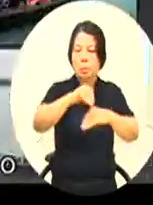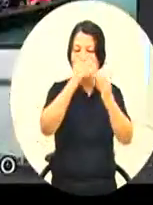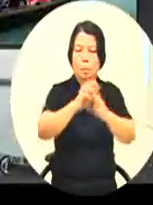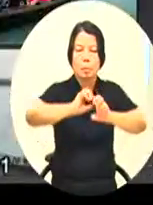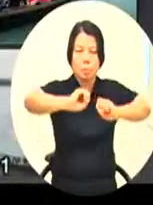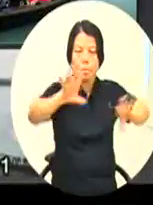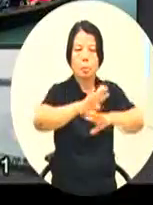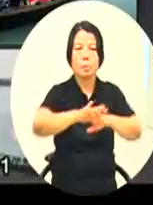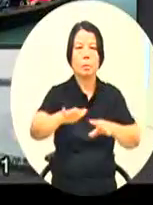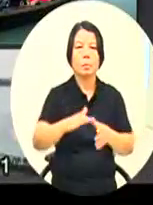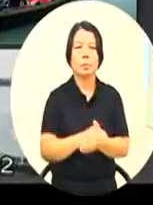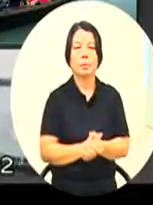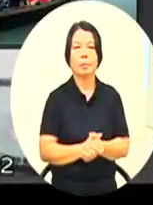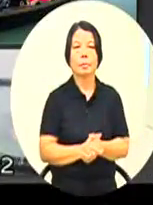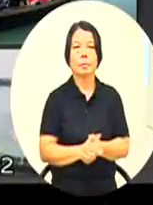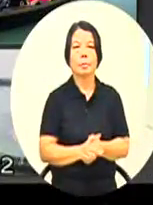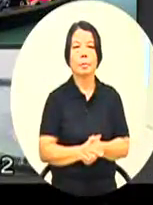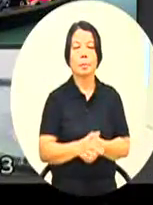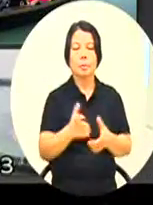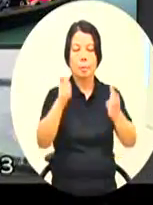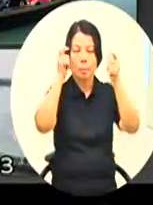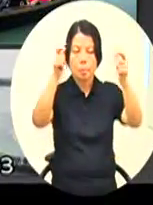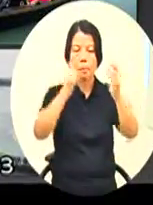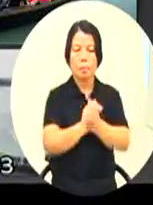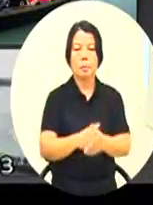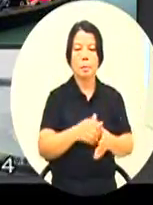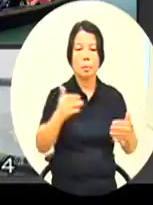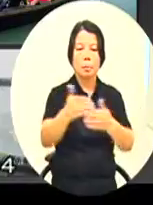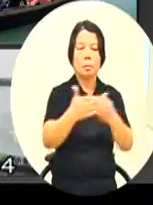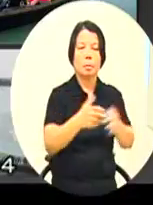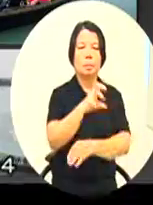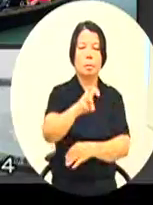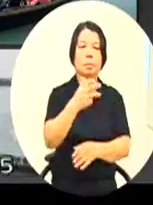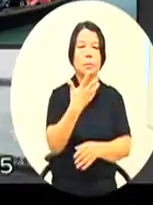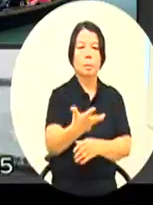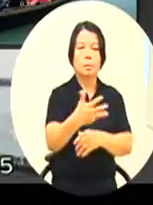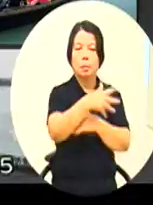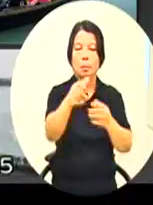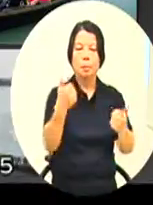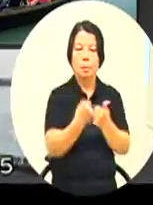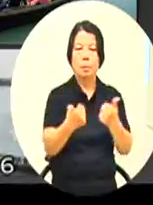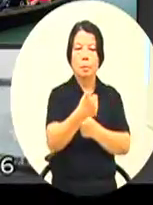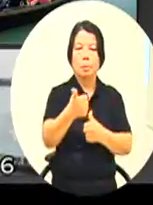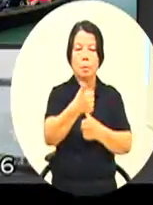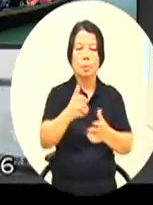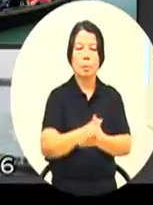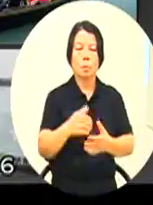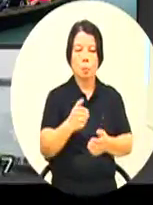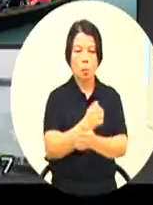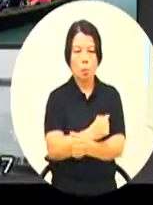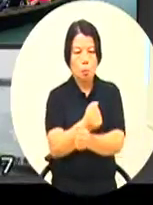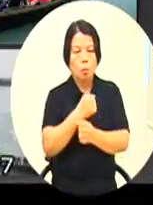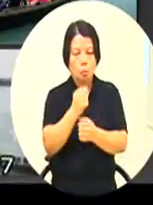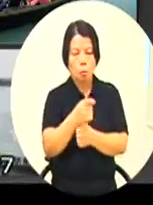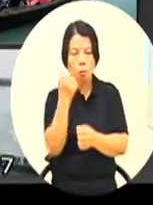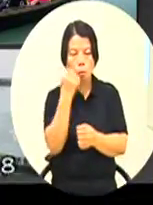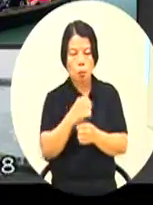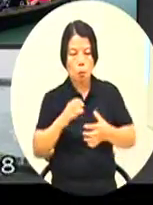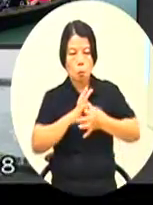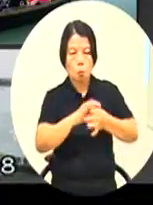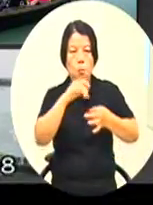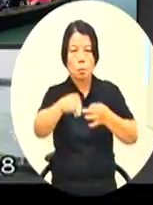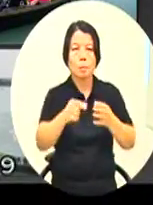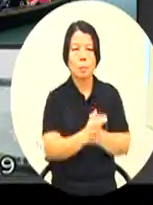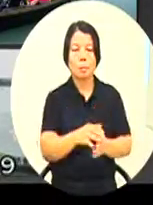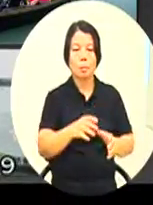页。好，我们的高雄38条通，各位议员非常关注我们不同的区域以及大家各自家乡